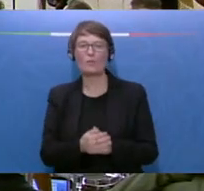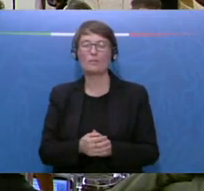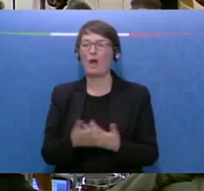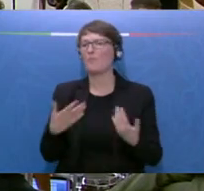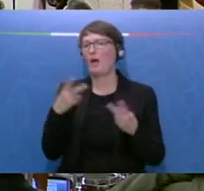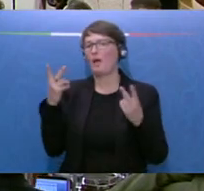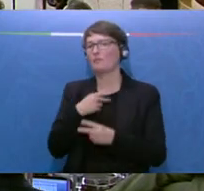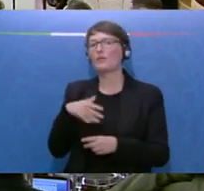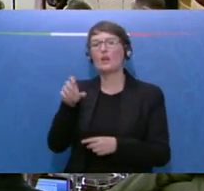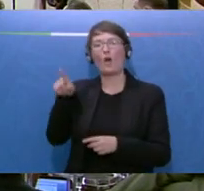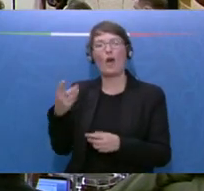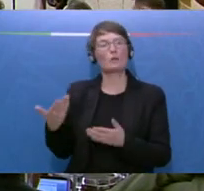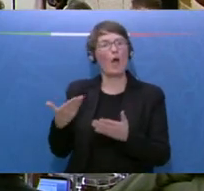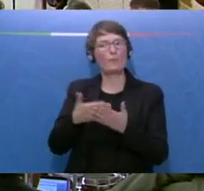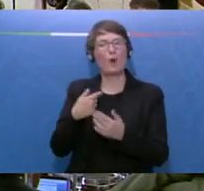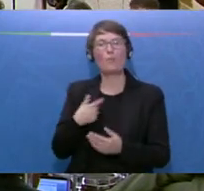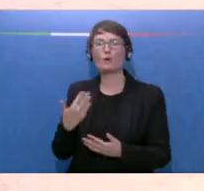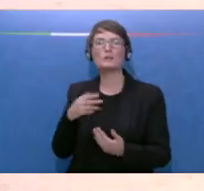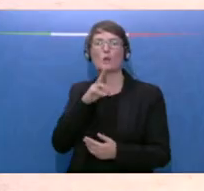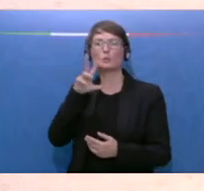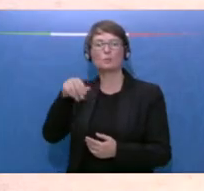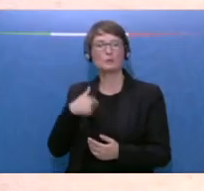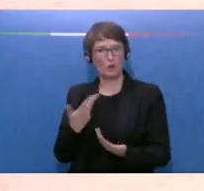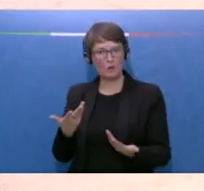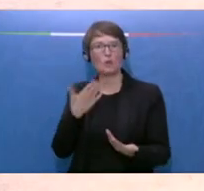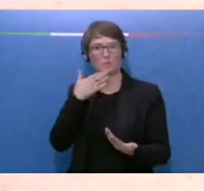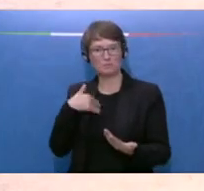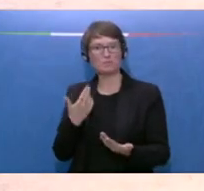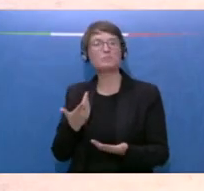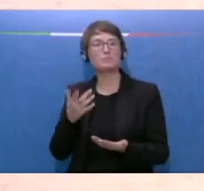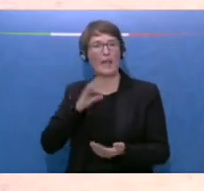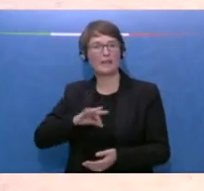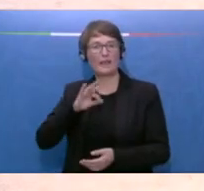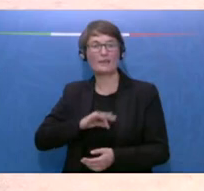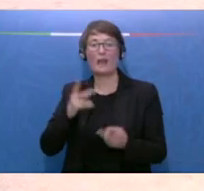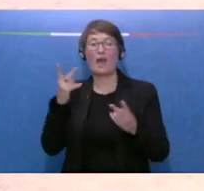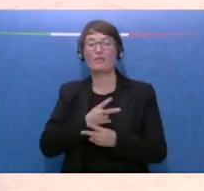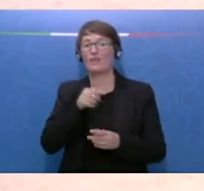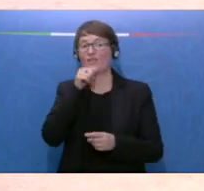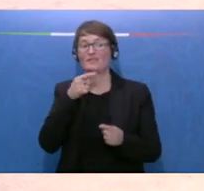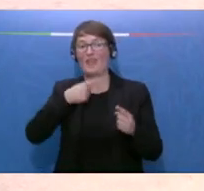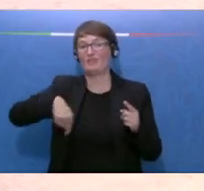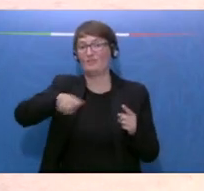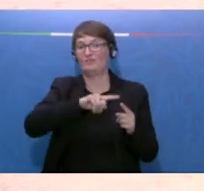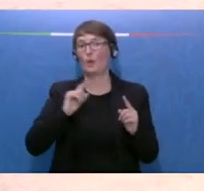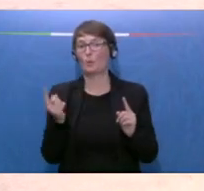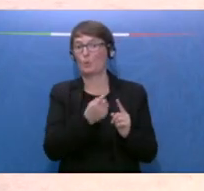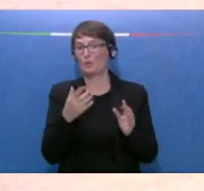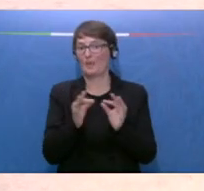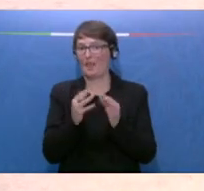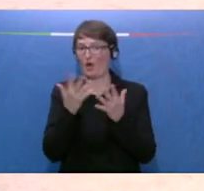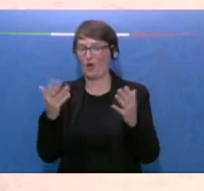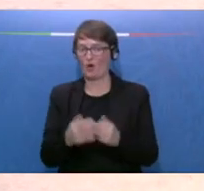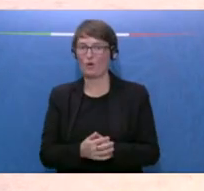proposta che la tua una proposta interessante però bisogna che anche gli altri membri siano d'accordo e questo è